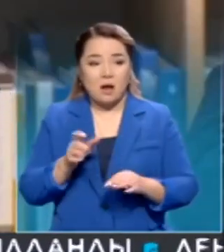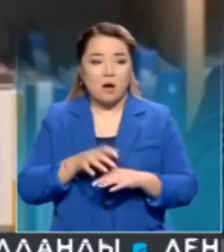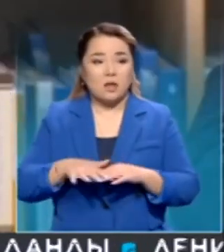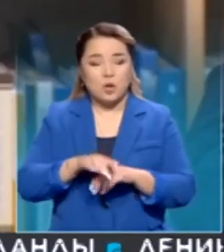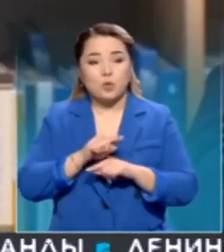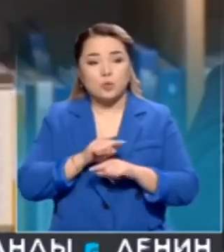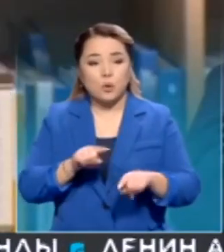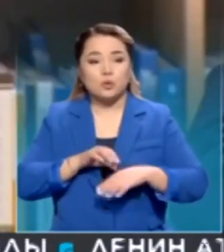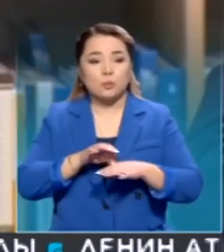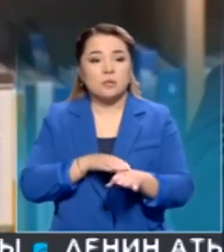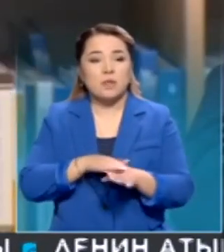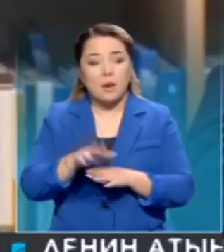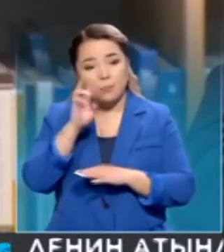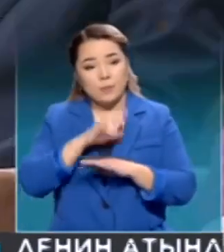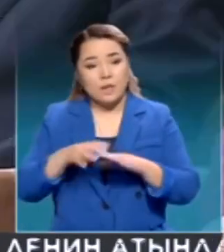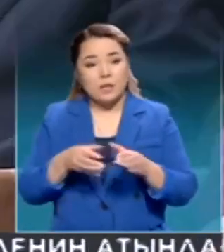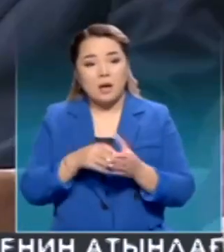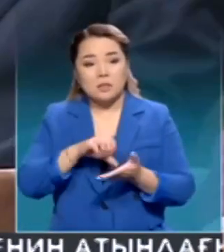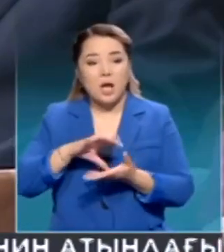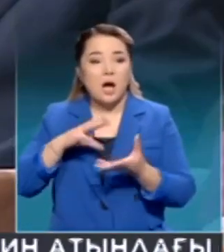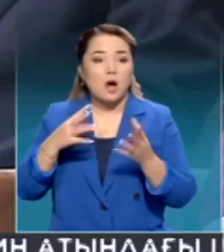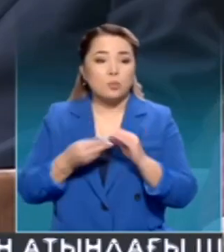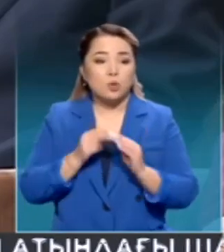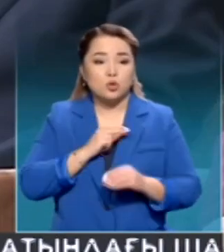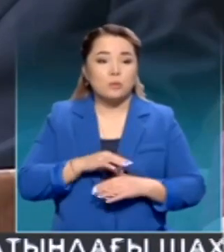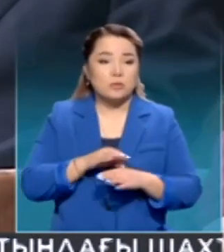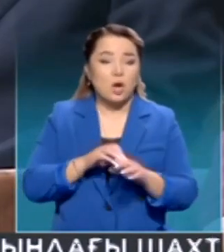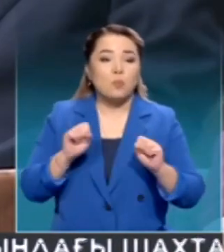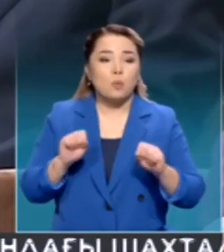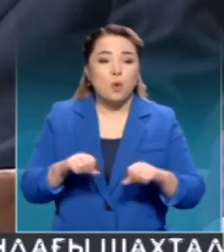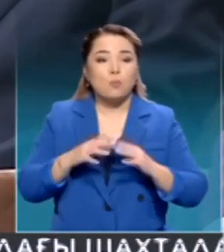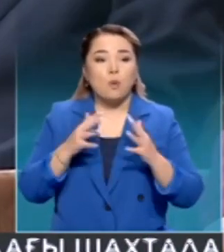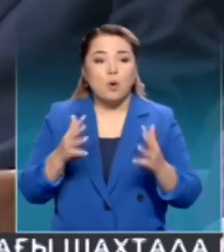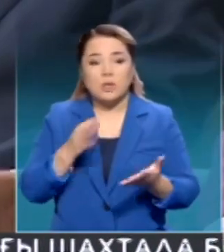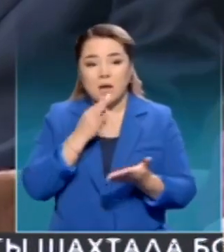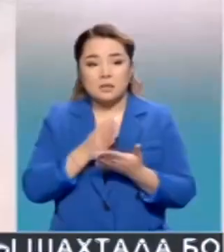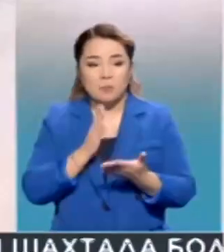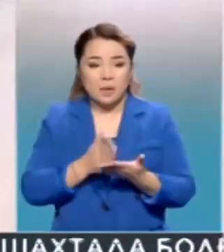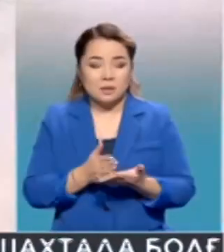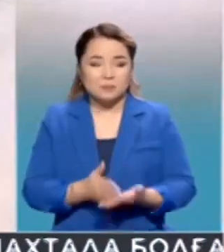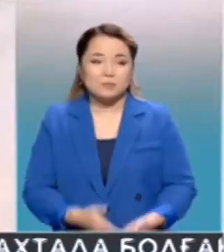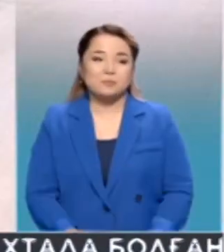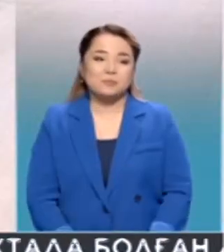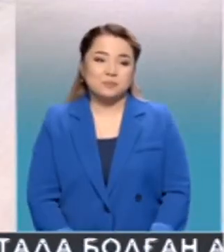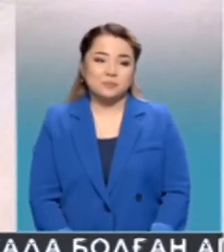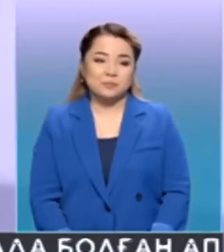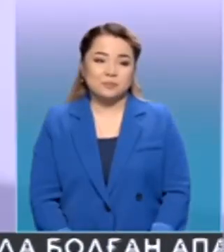халық үніне құлақ асатын мемлекет ретінде қалыптасу жолында мүмкіндігі мол дейді.